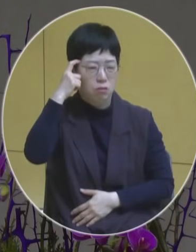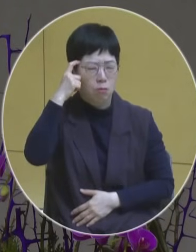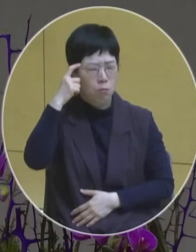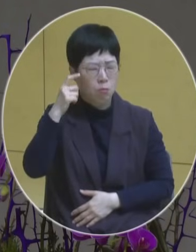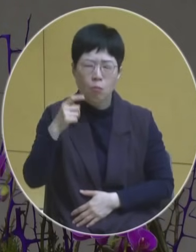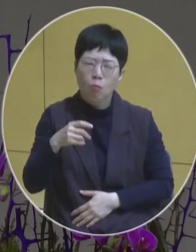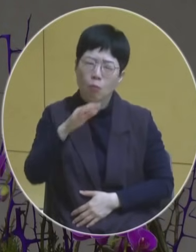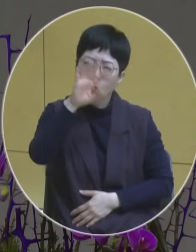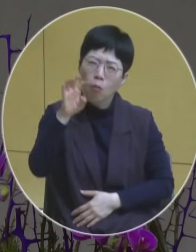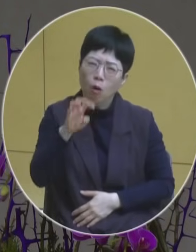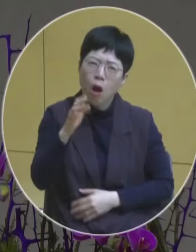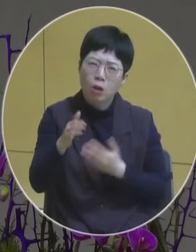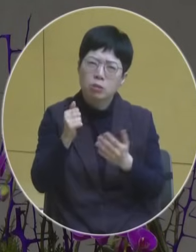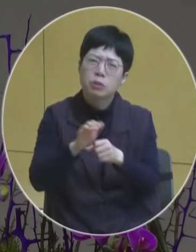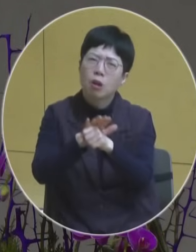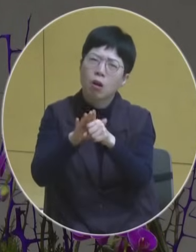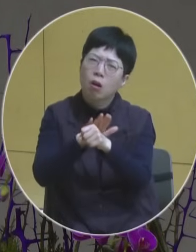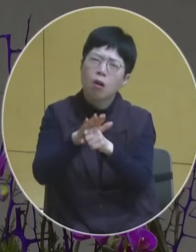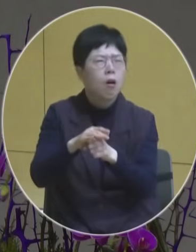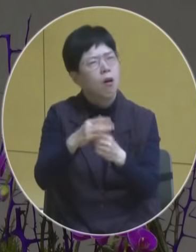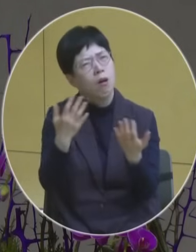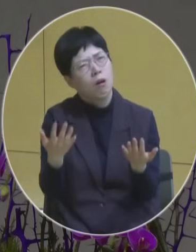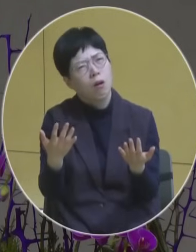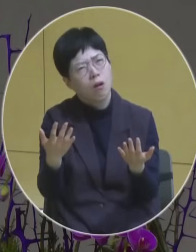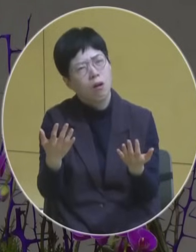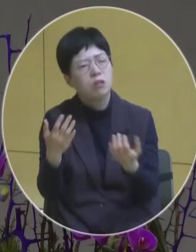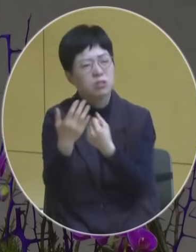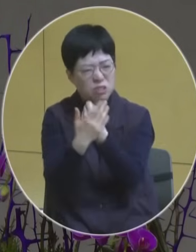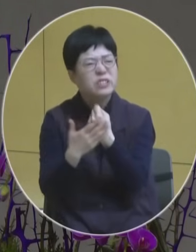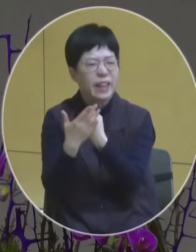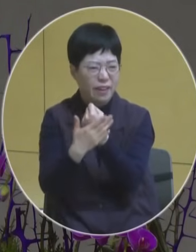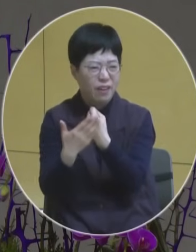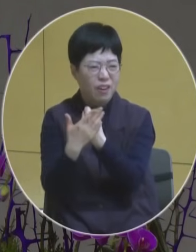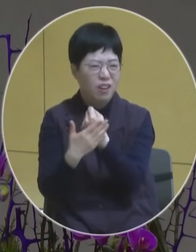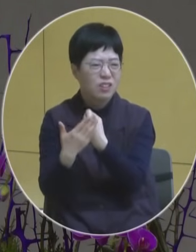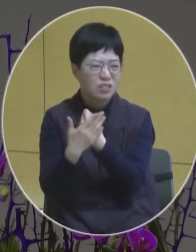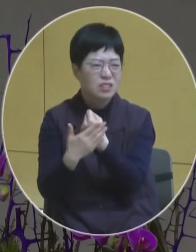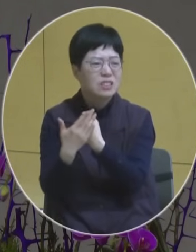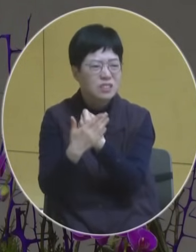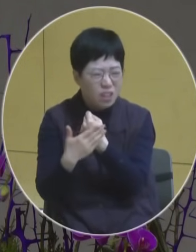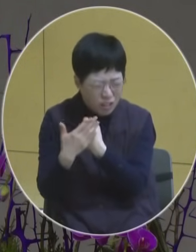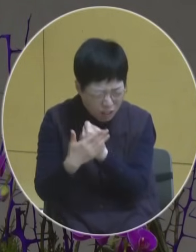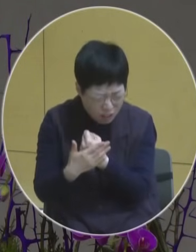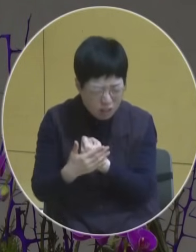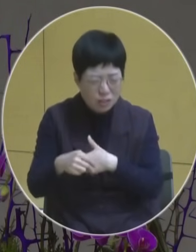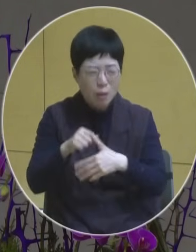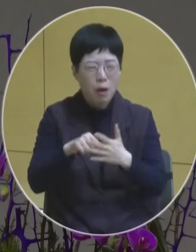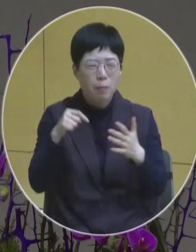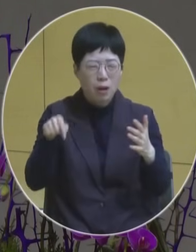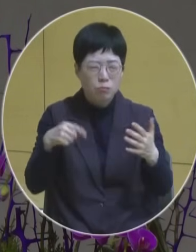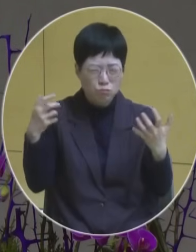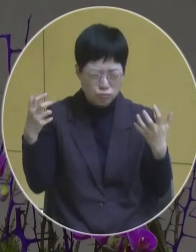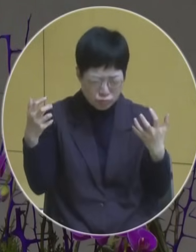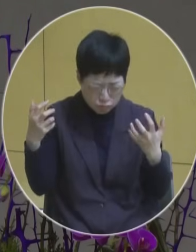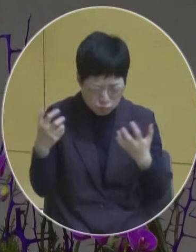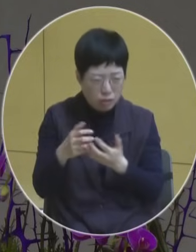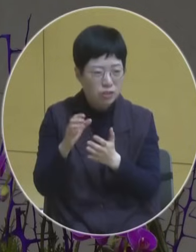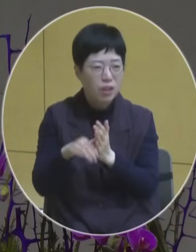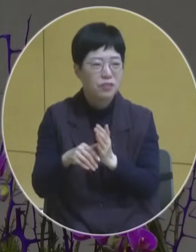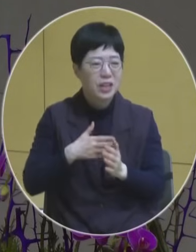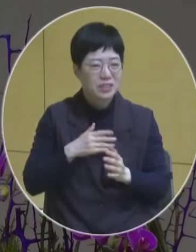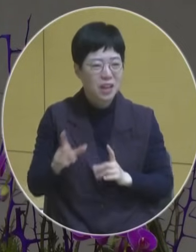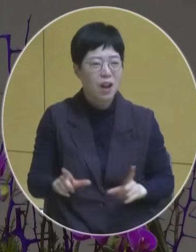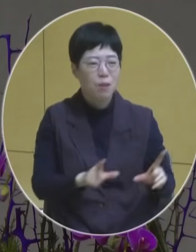알 수 없는 하나님의 사랑, 그것을 우리는 은혜라고 얘기합니다. 그 은혜가 내 마음속에 가득 넘칠 때 우리는